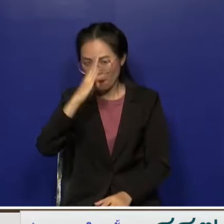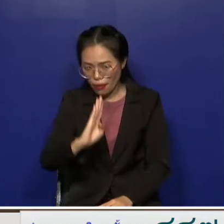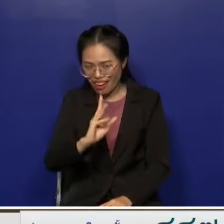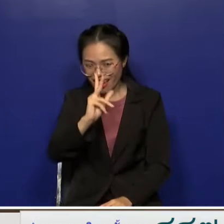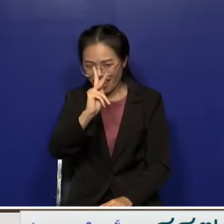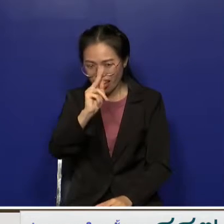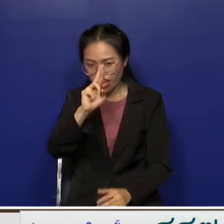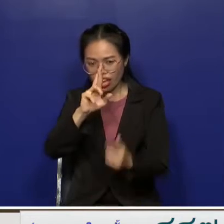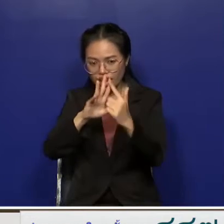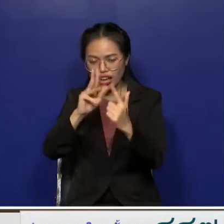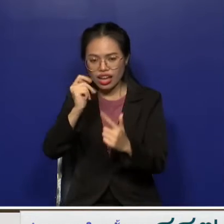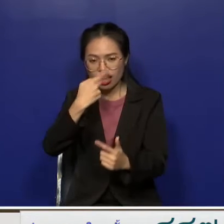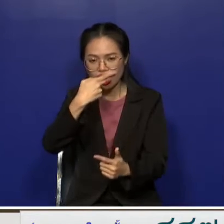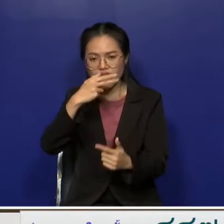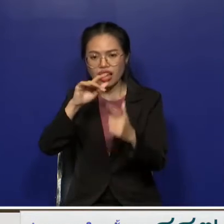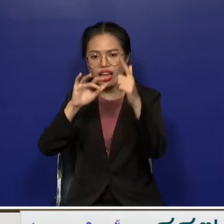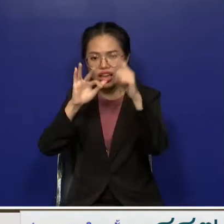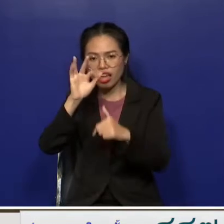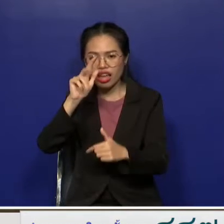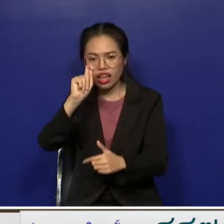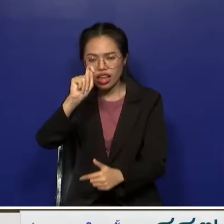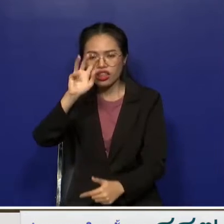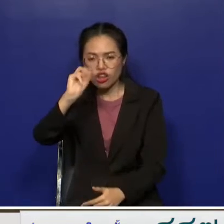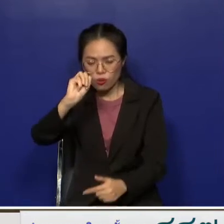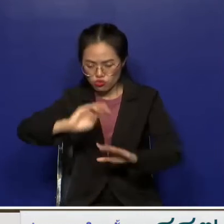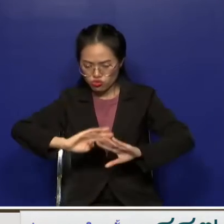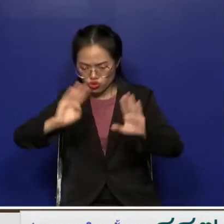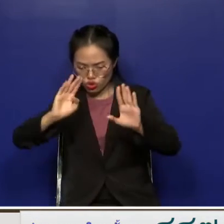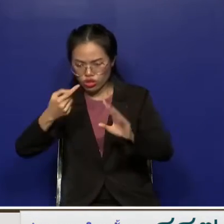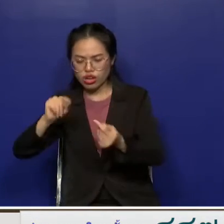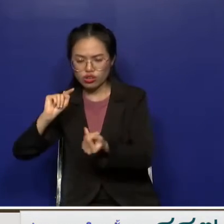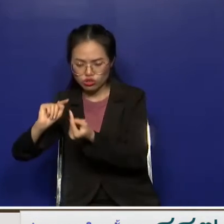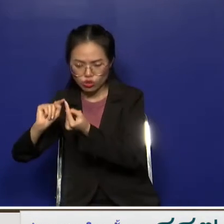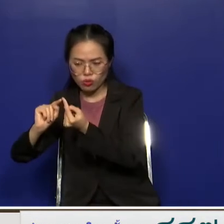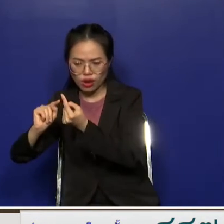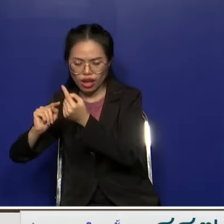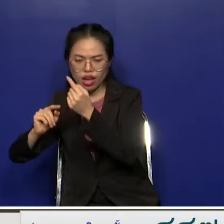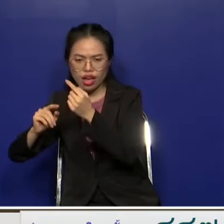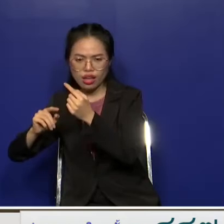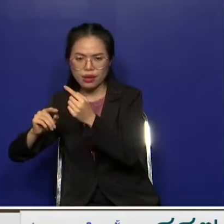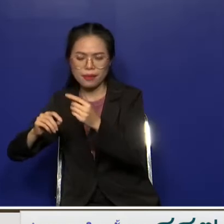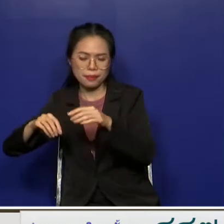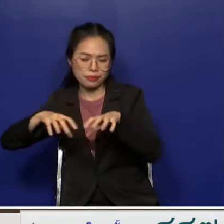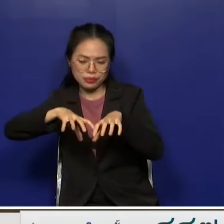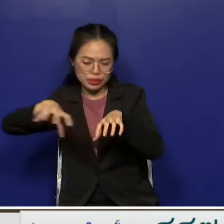ะครับแล้วก็ยกเลิกท้องที่ที่ได้ใช้พืชกระท่อมในการ